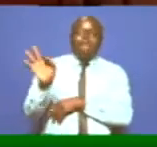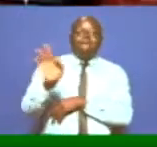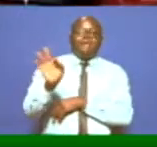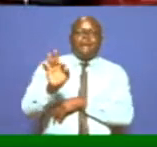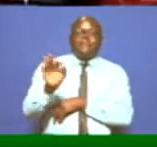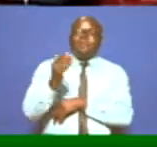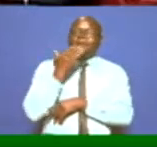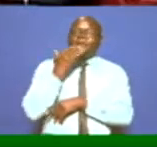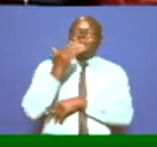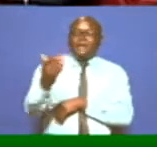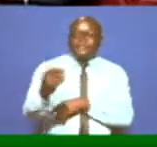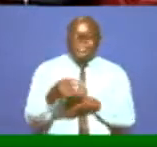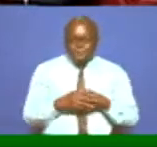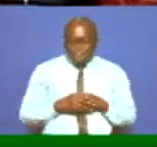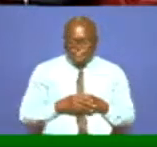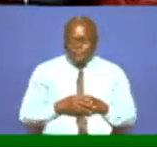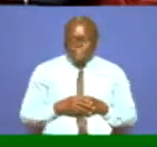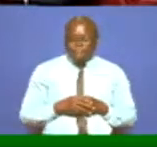Asante.